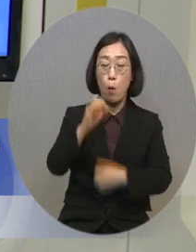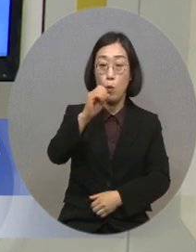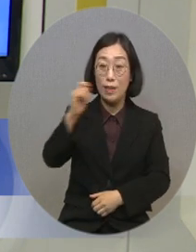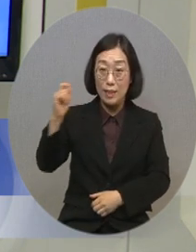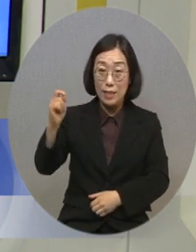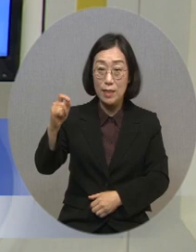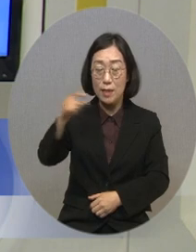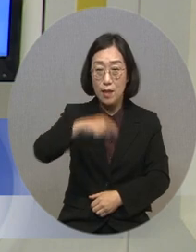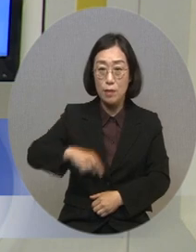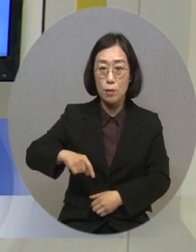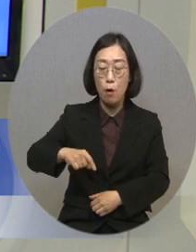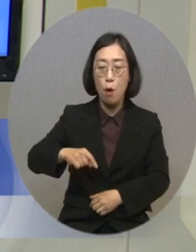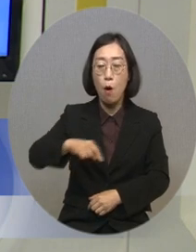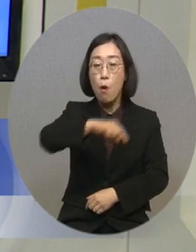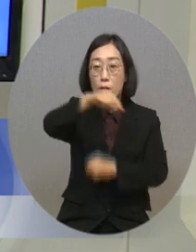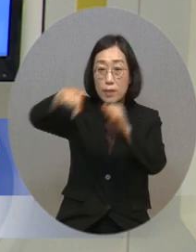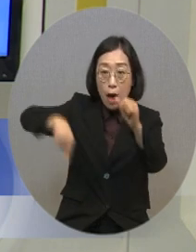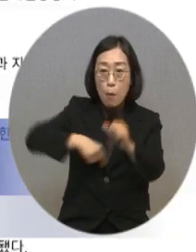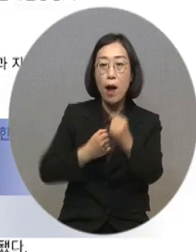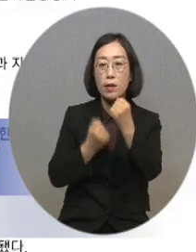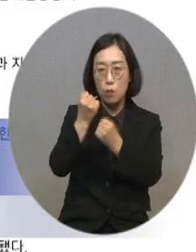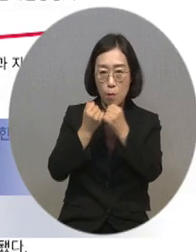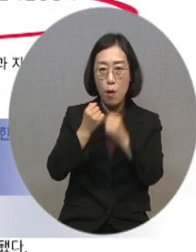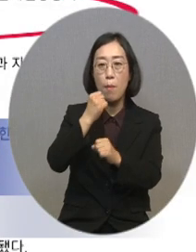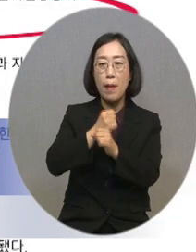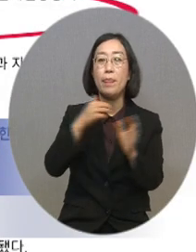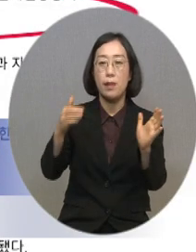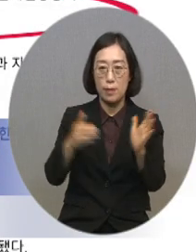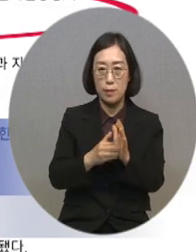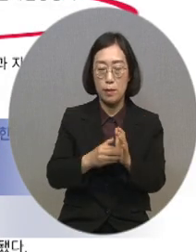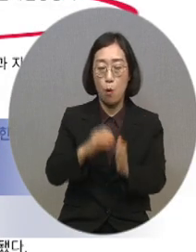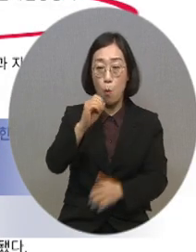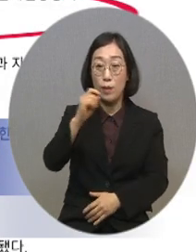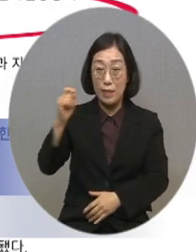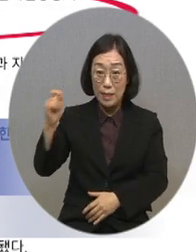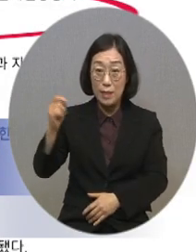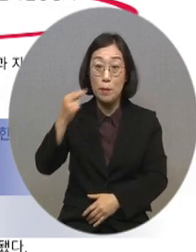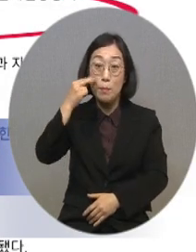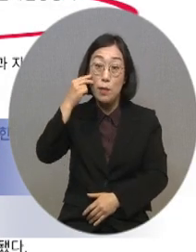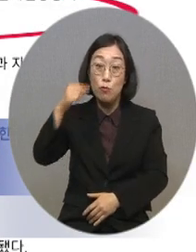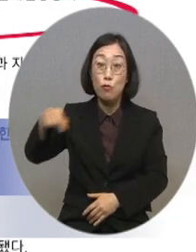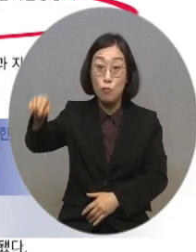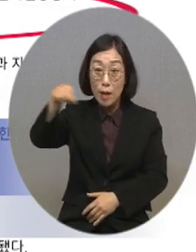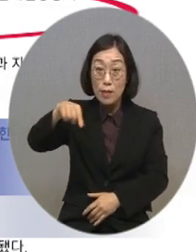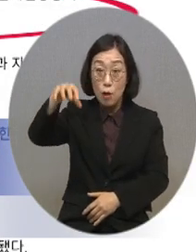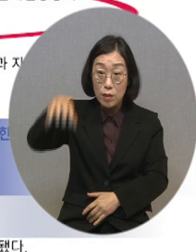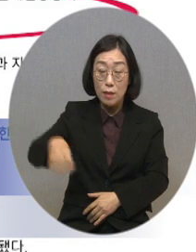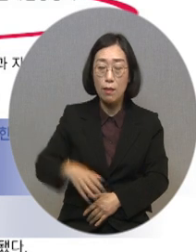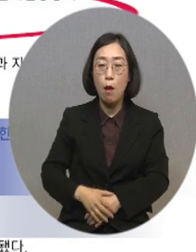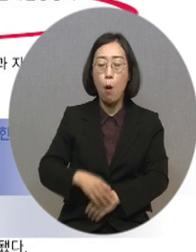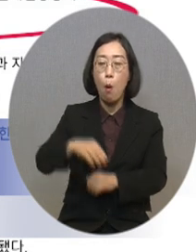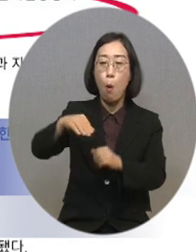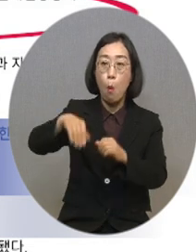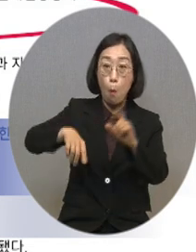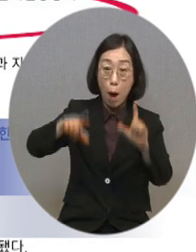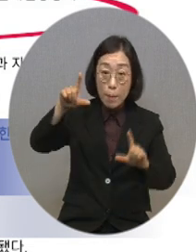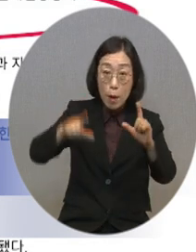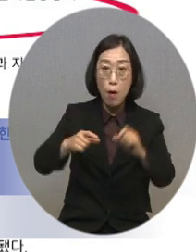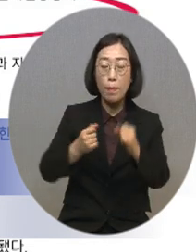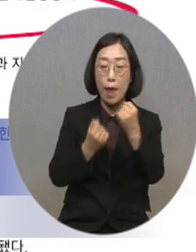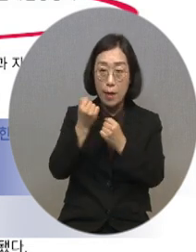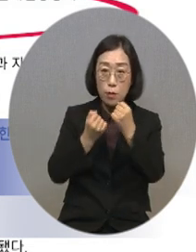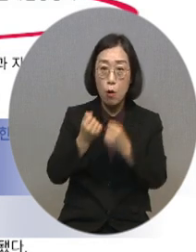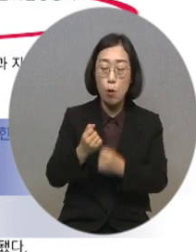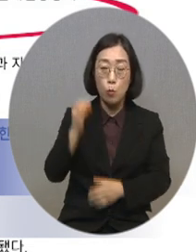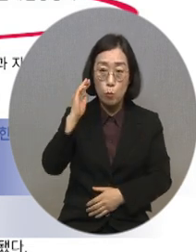화면 해설 방송을 제작했습니다 그동안 ott 미국 플랫폼에서는 화면 해설 방송을 시각 장애인이